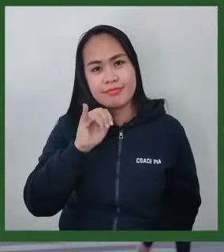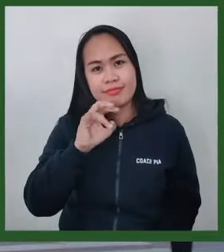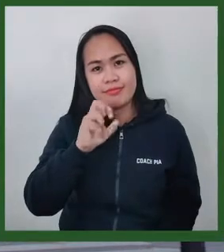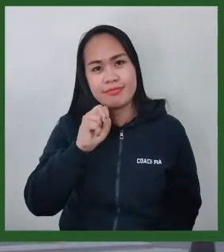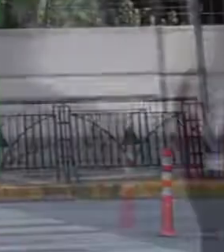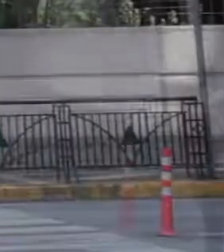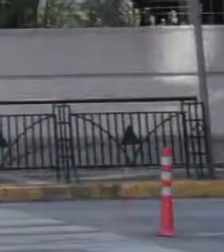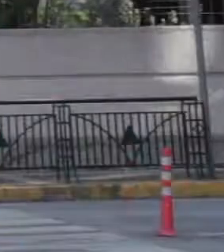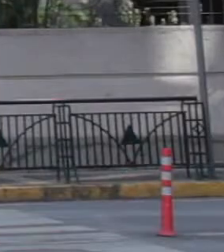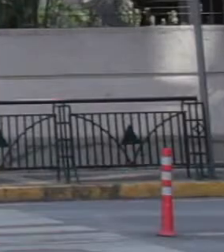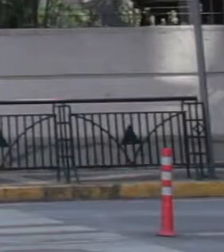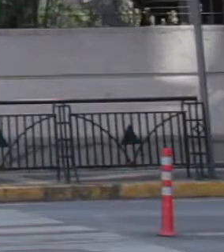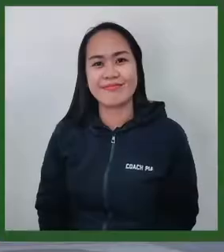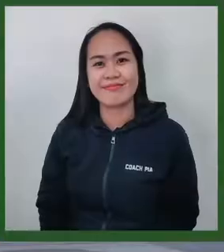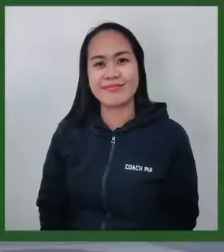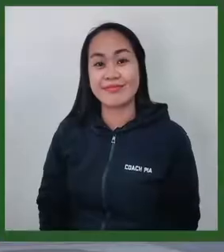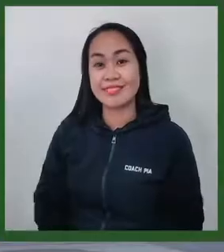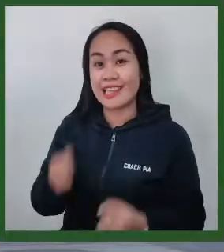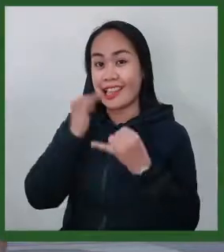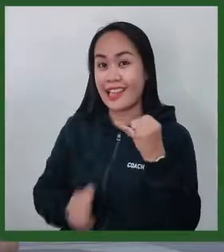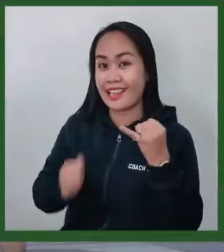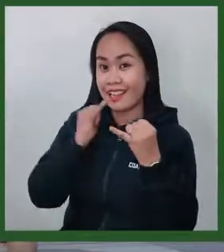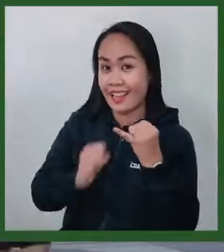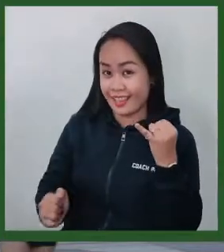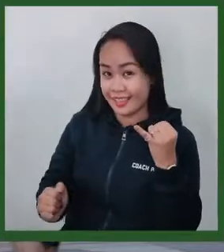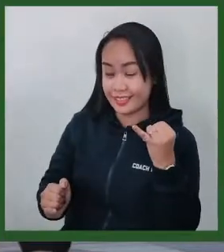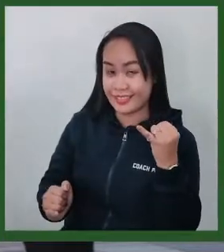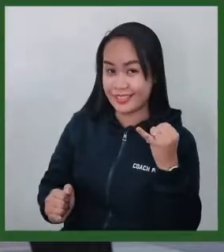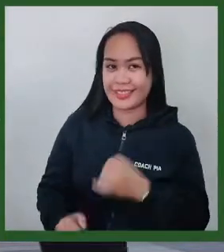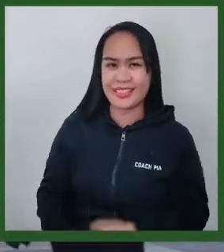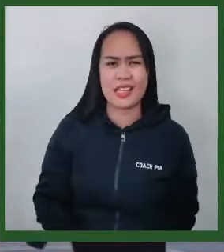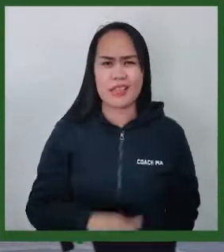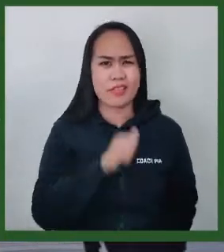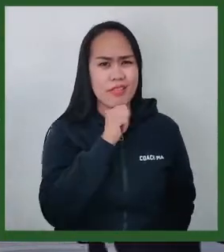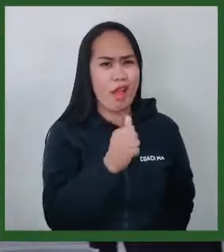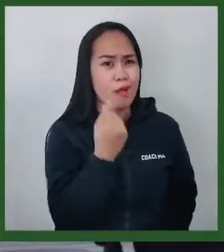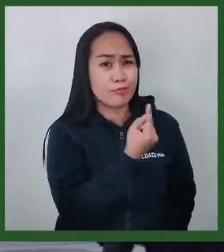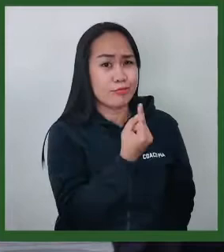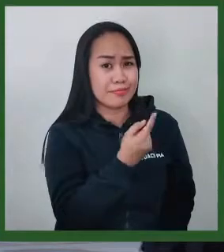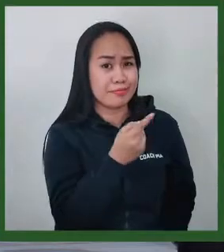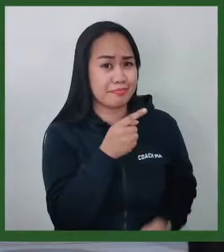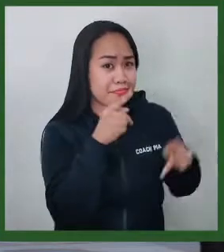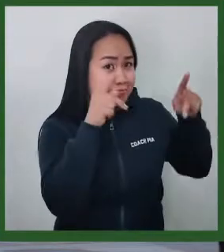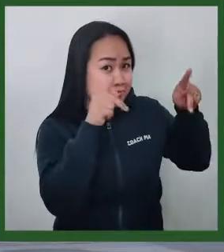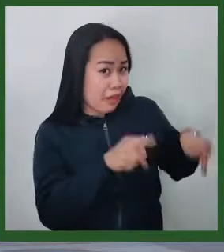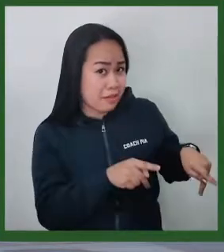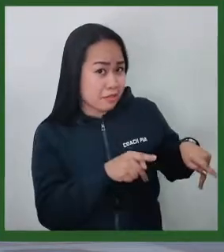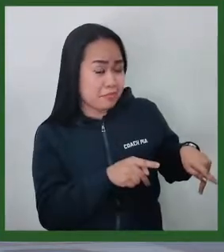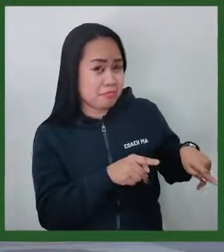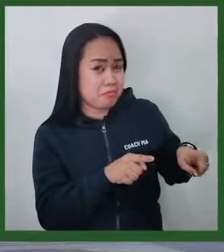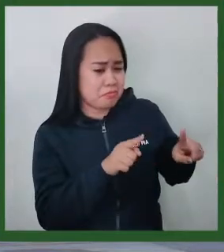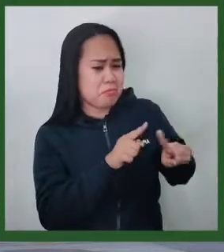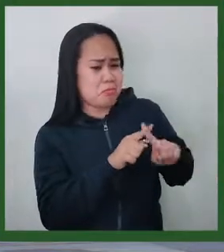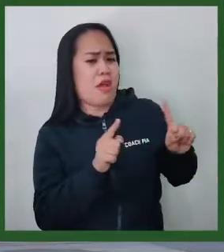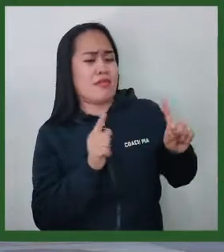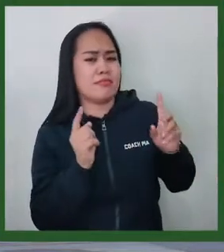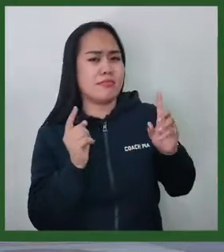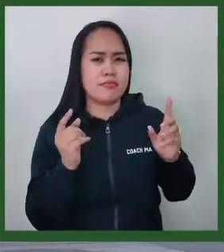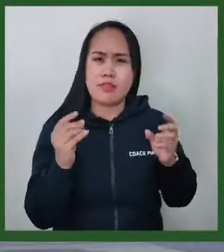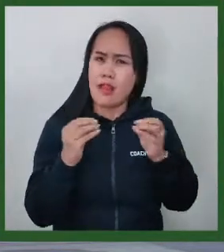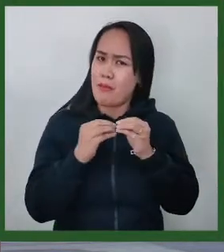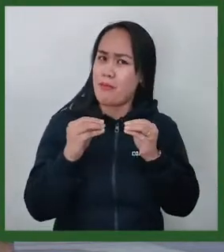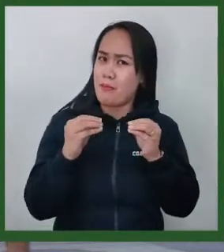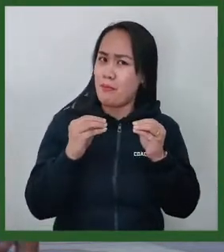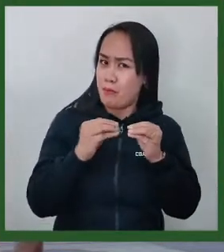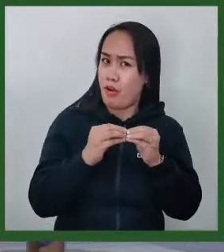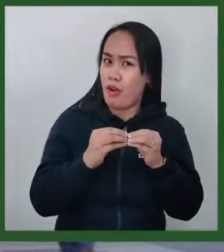Barangay San Antonio. And last but not the least, hindi lamang sa mga tao, no, ang ating binibigyan ng halaga dito po sa